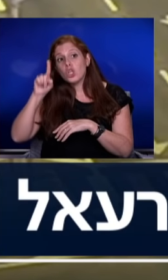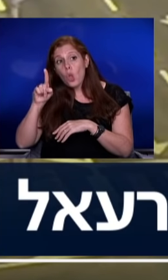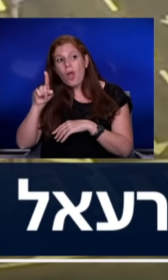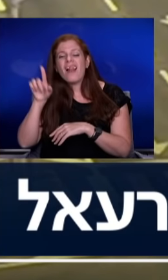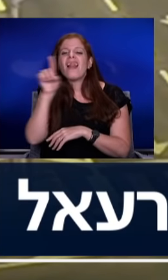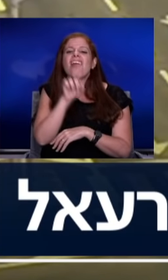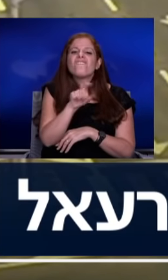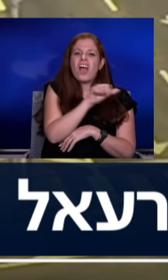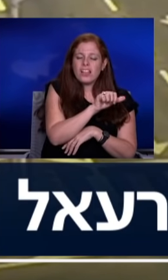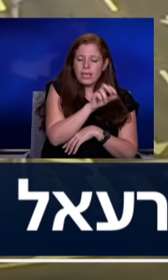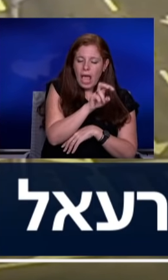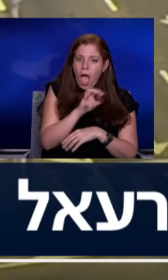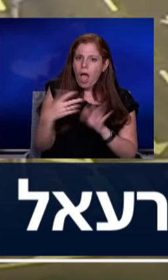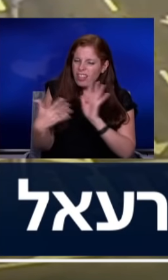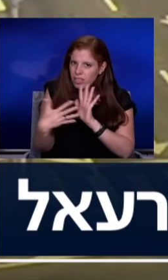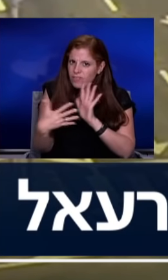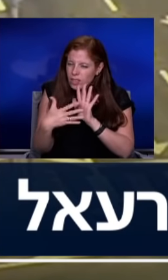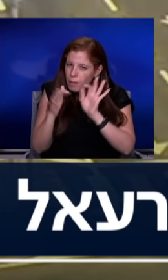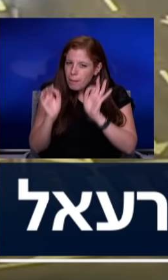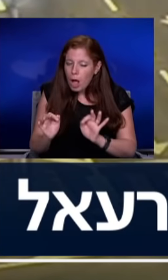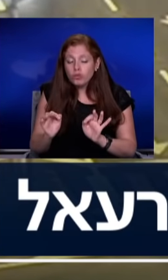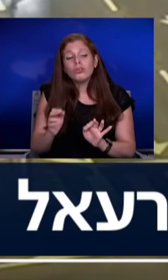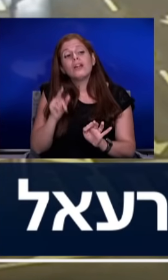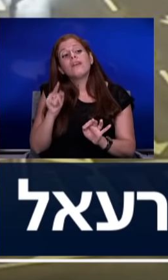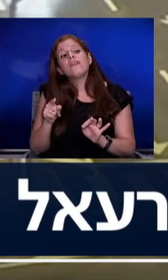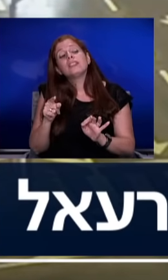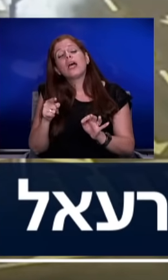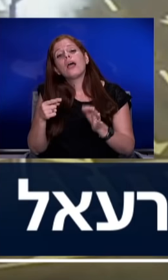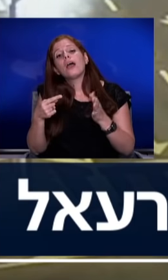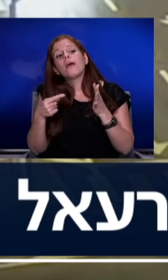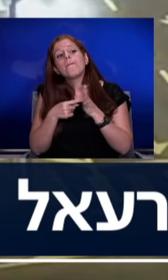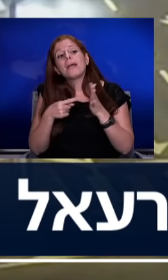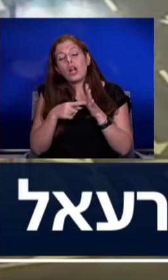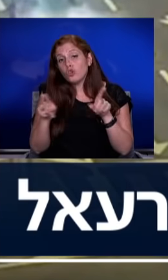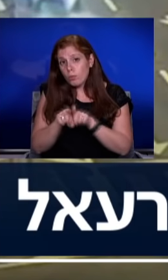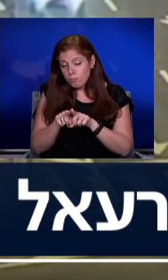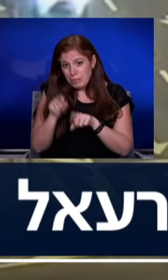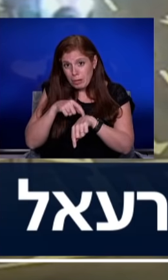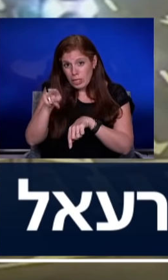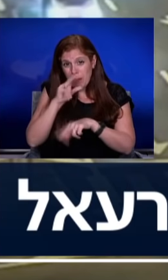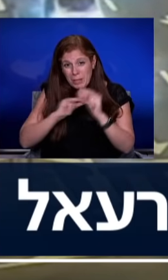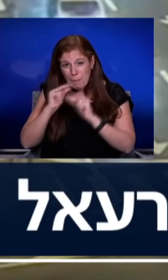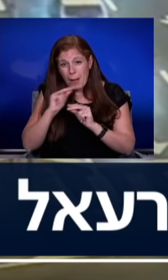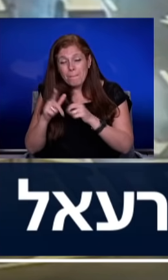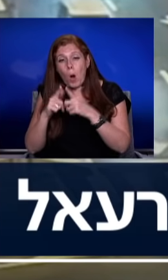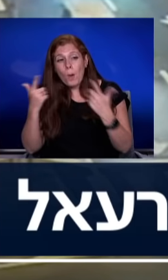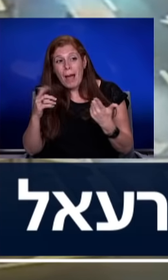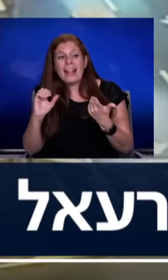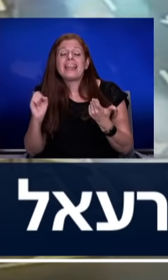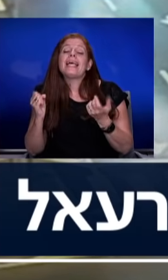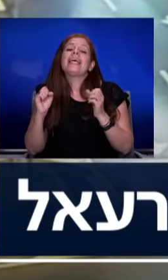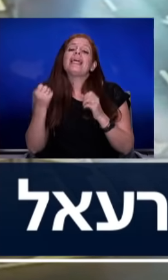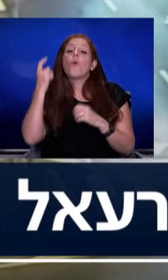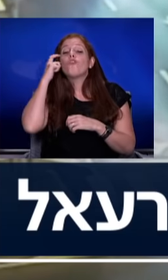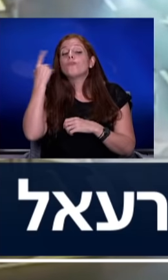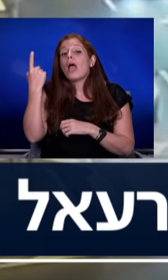אפילו בדיקה קפדנית אני יכול להגיד, וזה בין היתר מכיוון שכפי שאתם מדברים באולפן, אם אכן הנחת העבודה היא שאחד